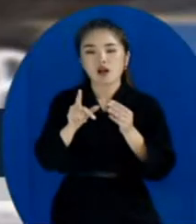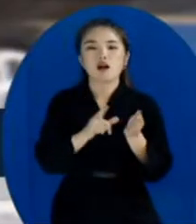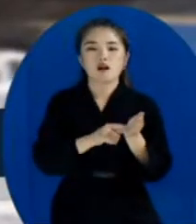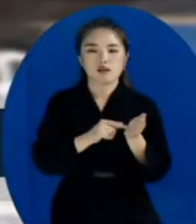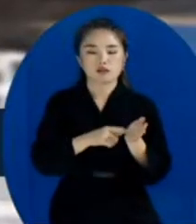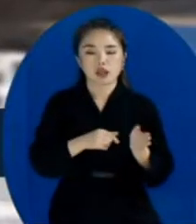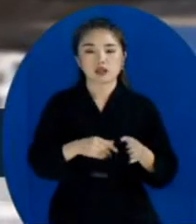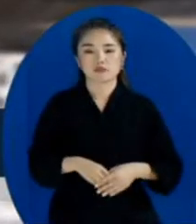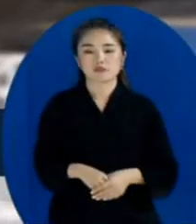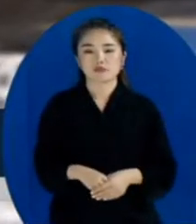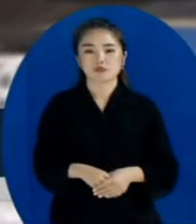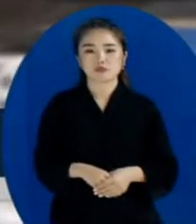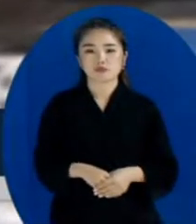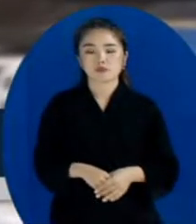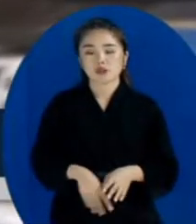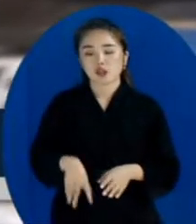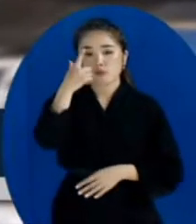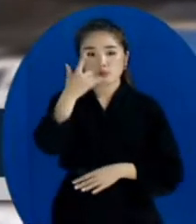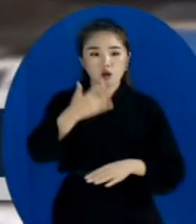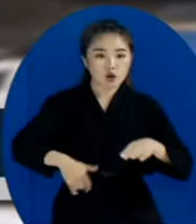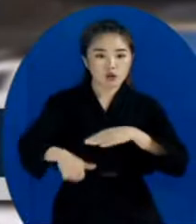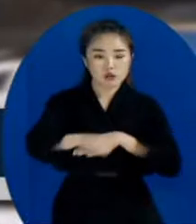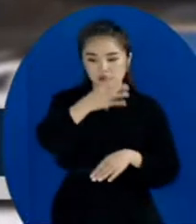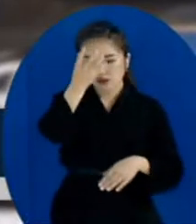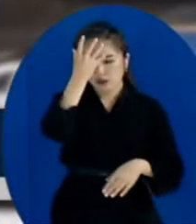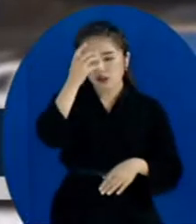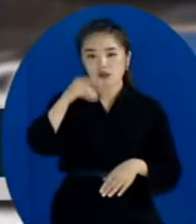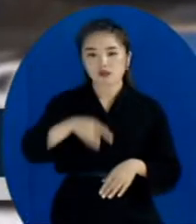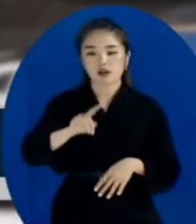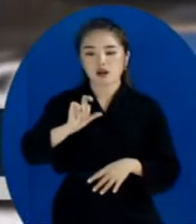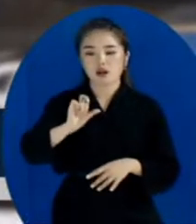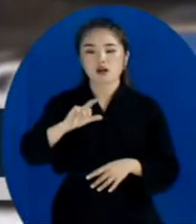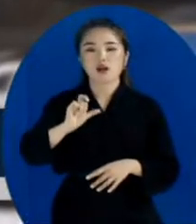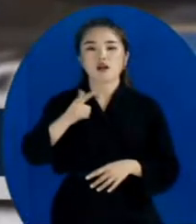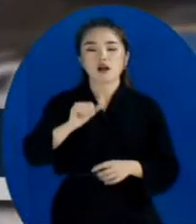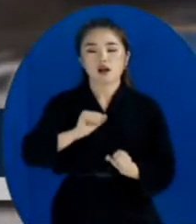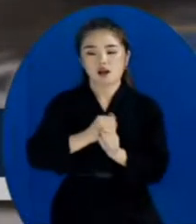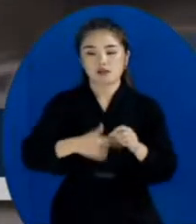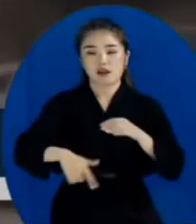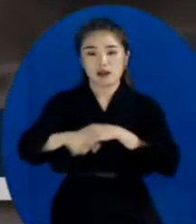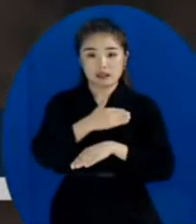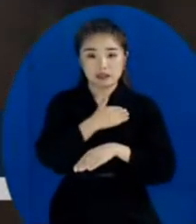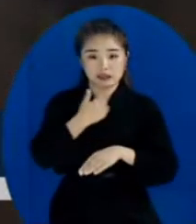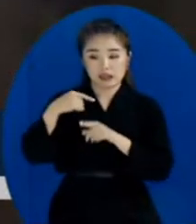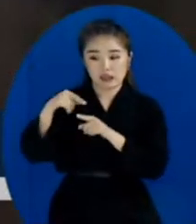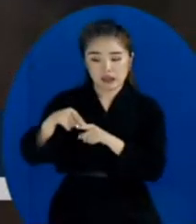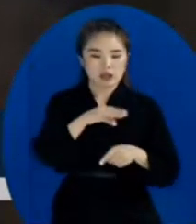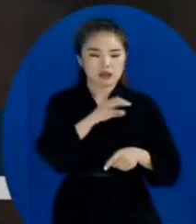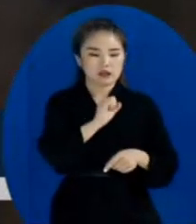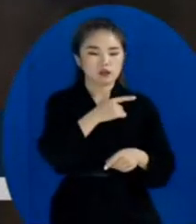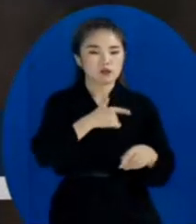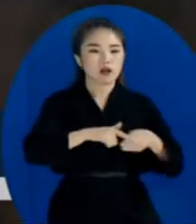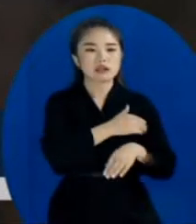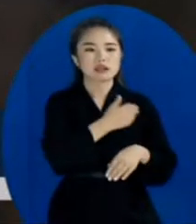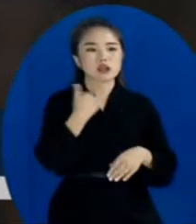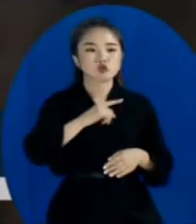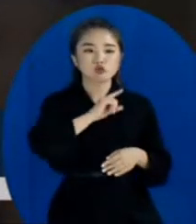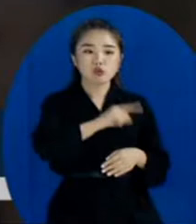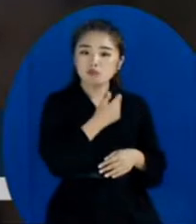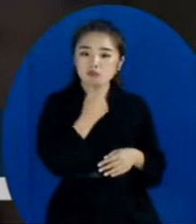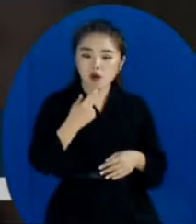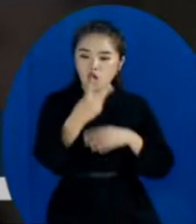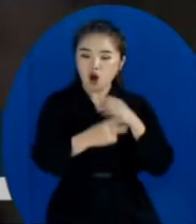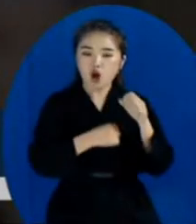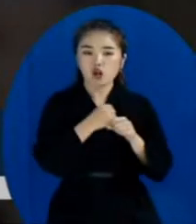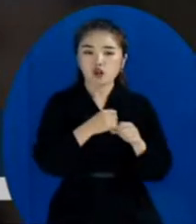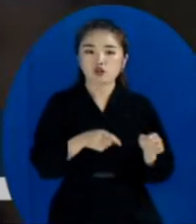зүтэл гэж үздэн. Монгол Улсын Засгийн газрын хэрэглэх газрын даргаыг тагнуулын өрхийн газрын даргаын зөвшөөрөлгүй түүнд мэдэгдэхгүйгээр бүр